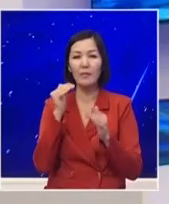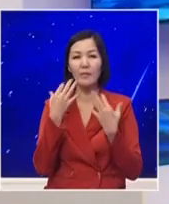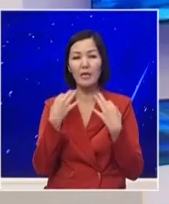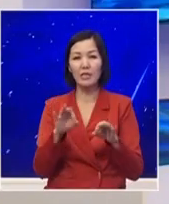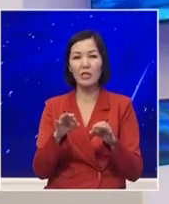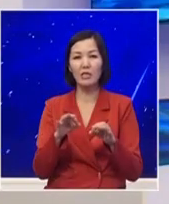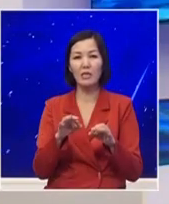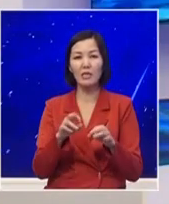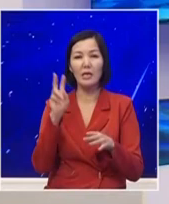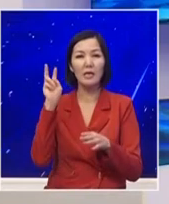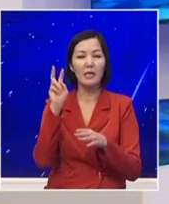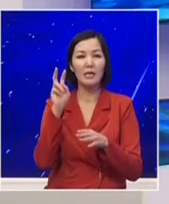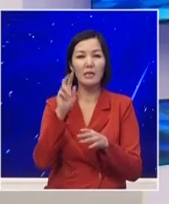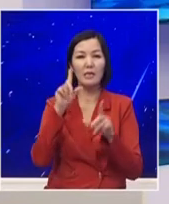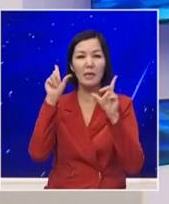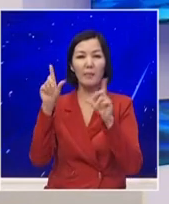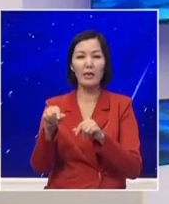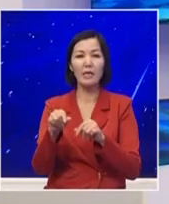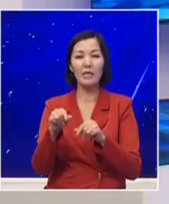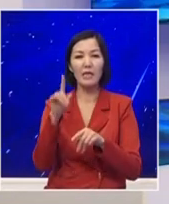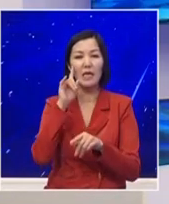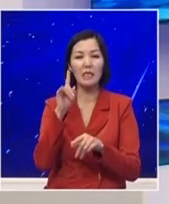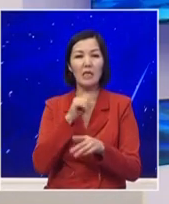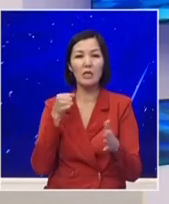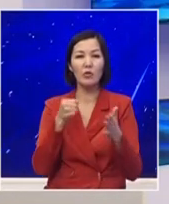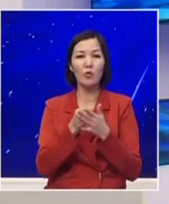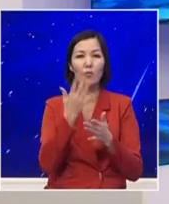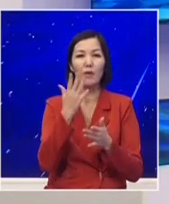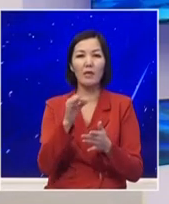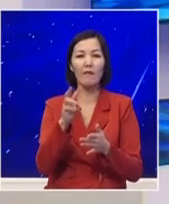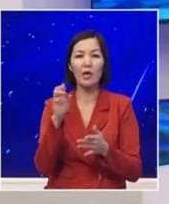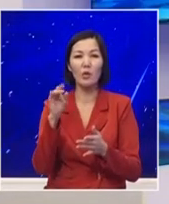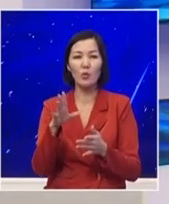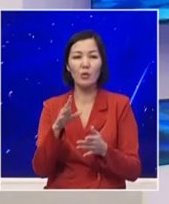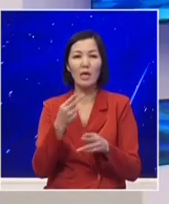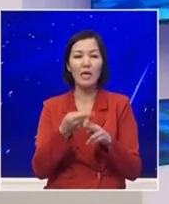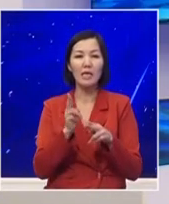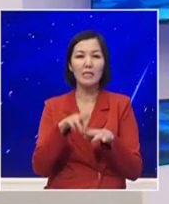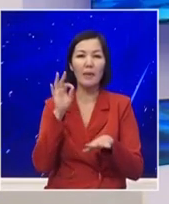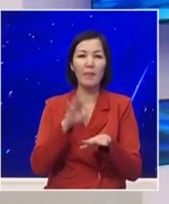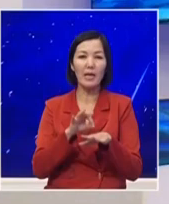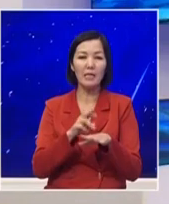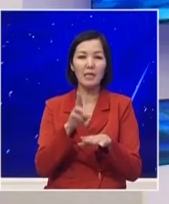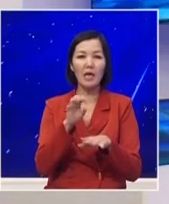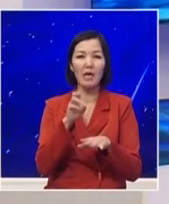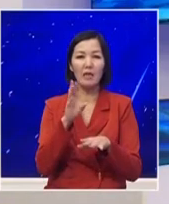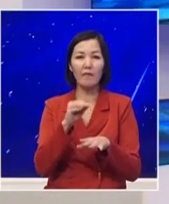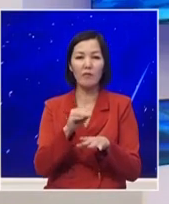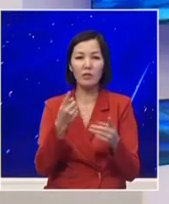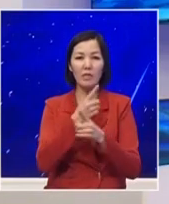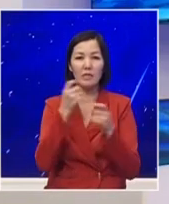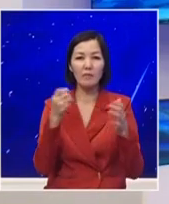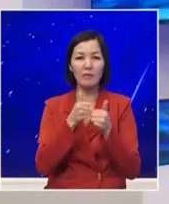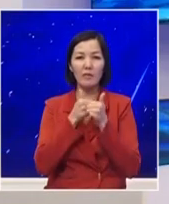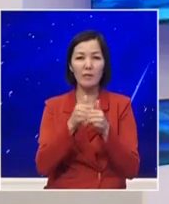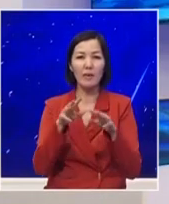Иностранцам разрешили не покидать Казахстан до 5 июня из-за коронавируса. Об этом на брифинге сообщил заместитель председателя